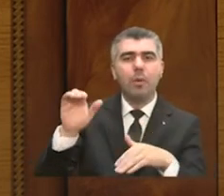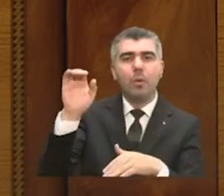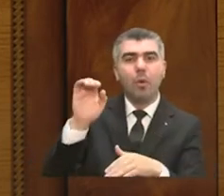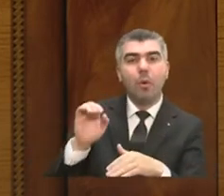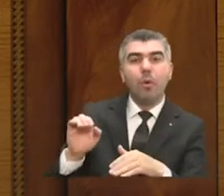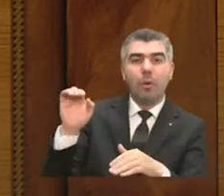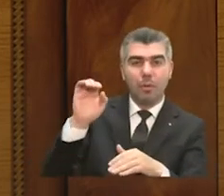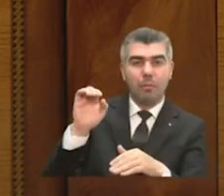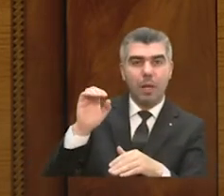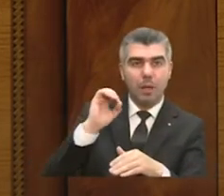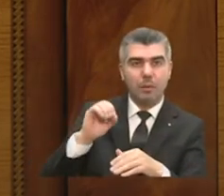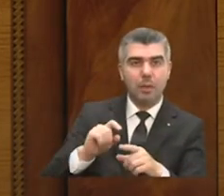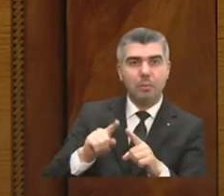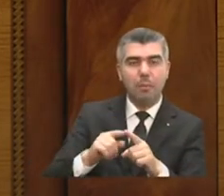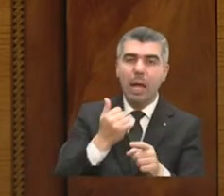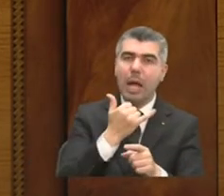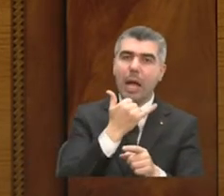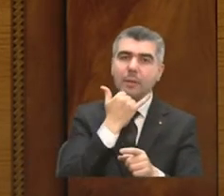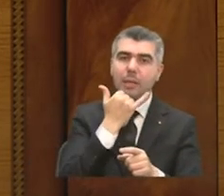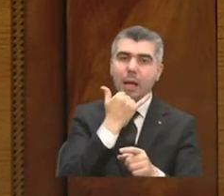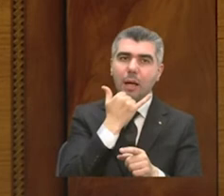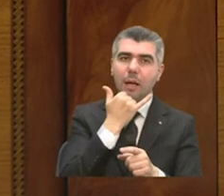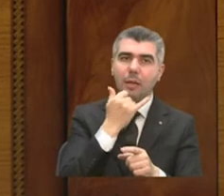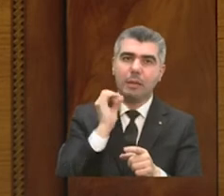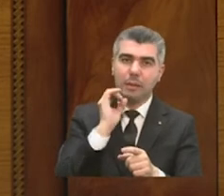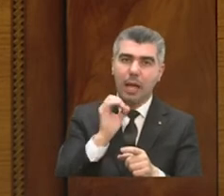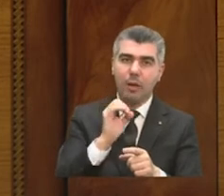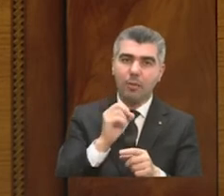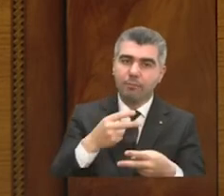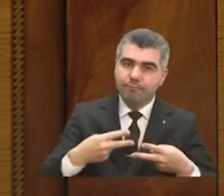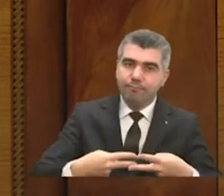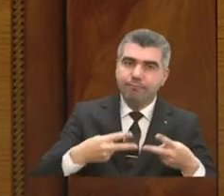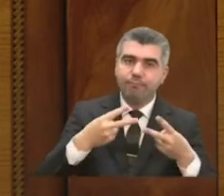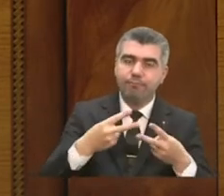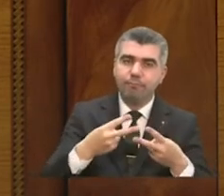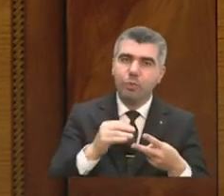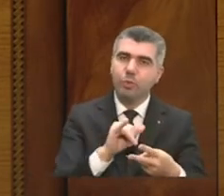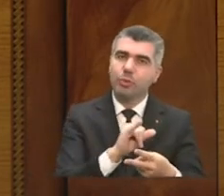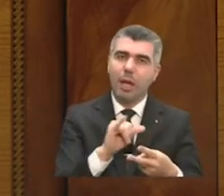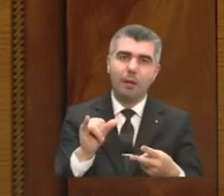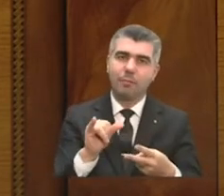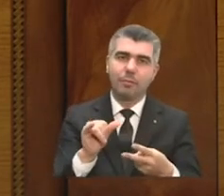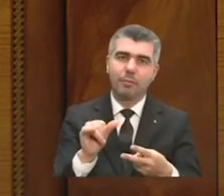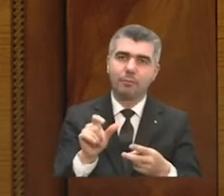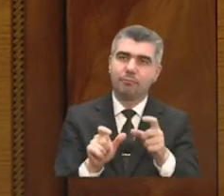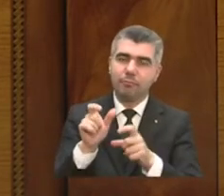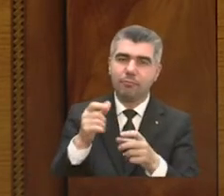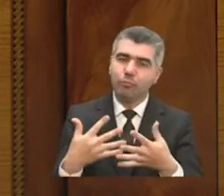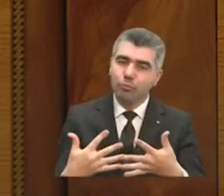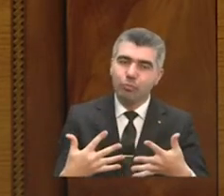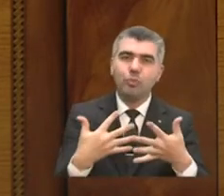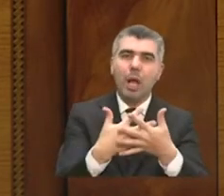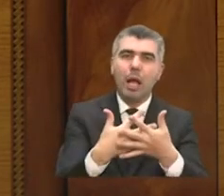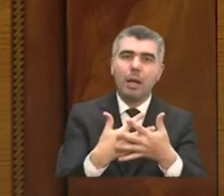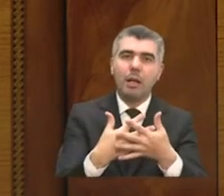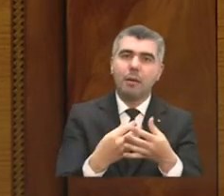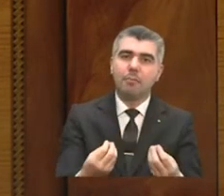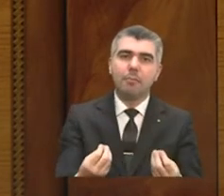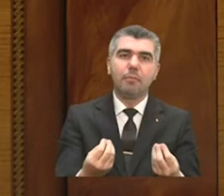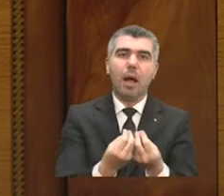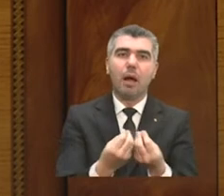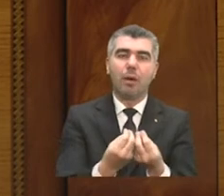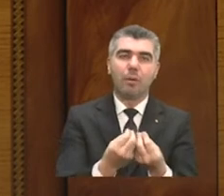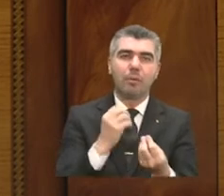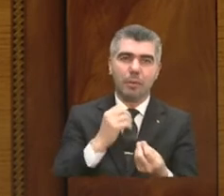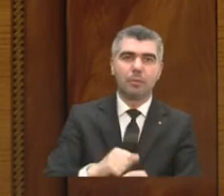Parlement européen à commettre cette grave erreur contre un partenaire clé et stratégique.